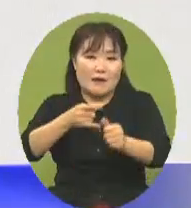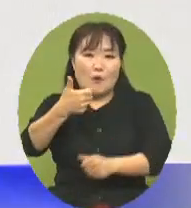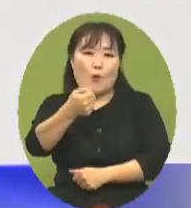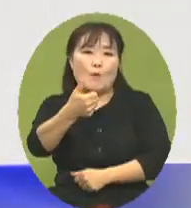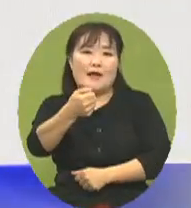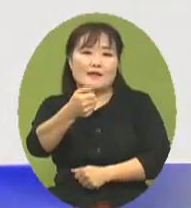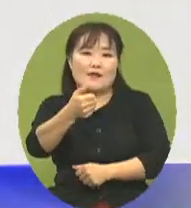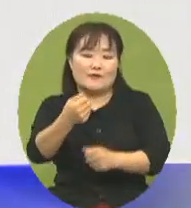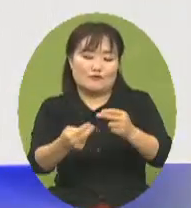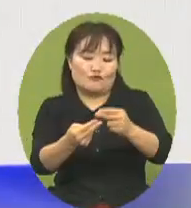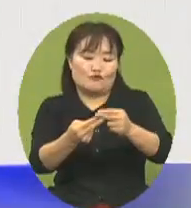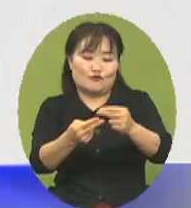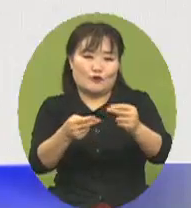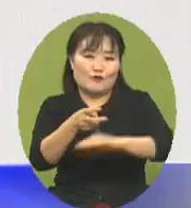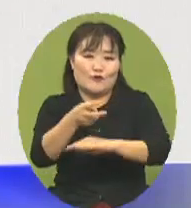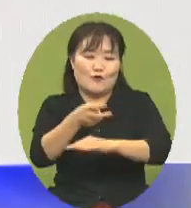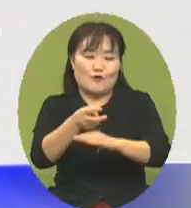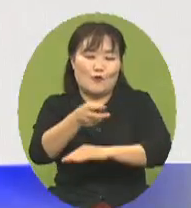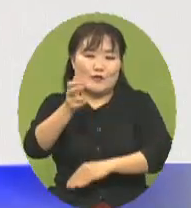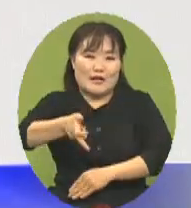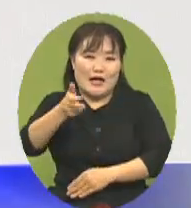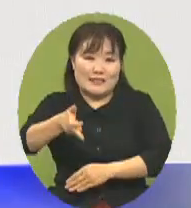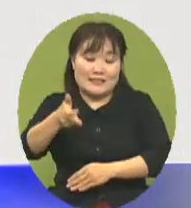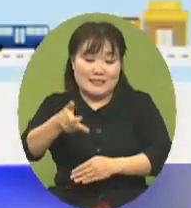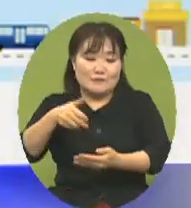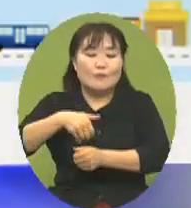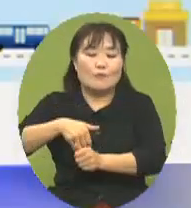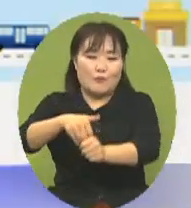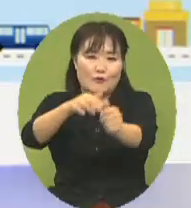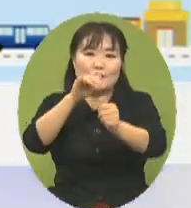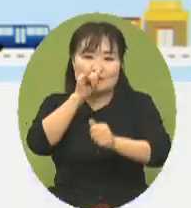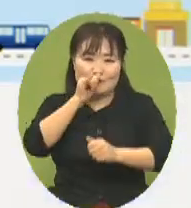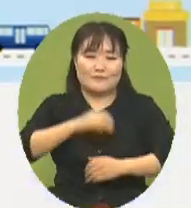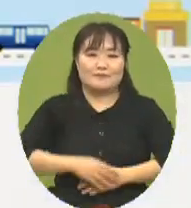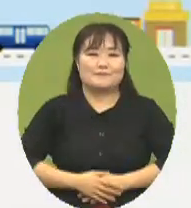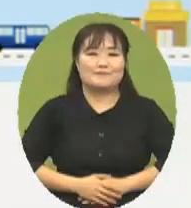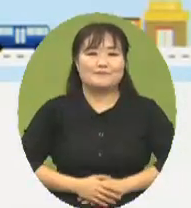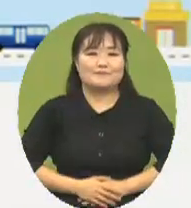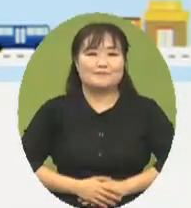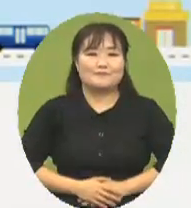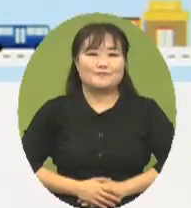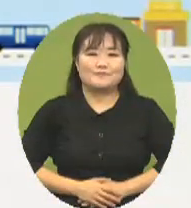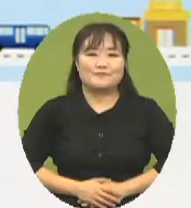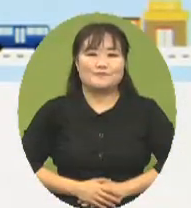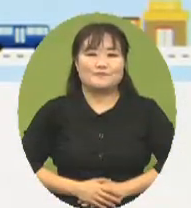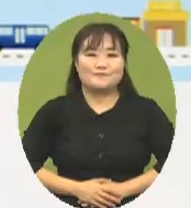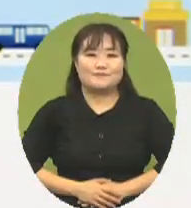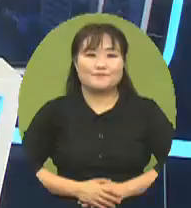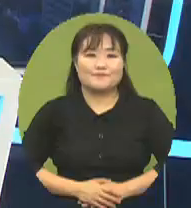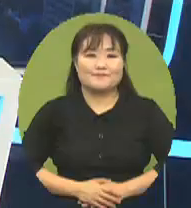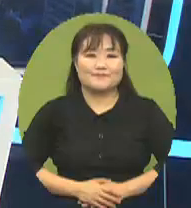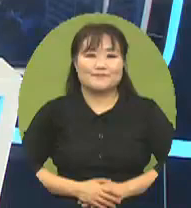5만 원 상당의 충전 교통카드로 등록한 주소지로 우편 배송해주는 이벤트입니다.